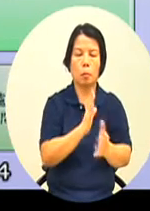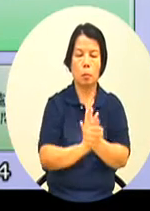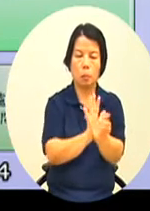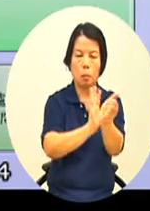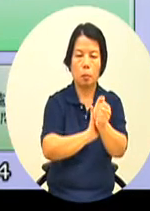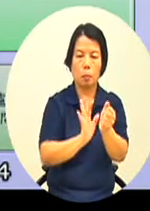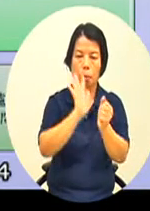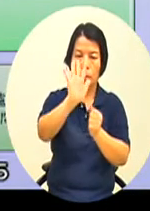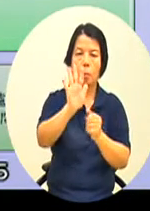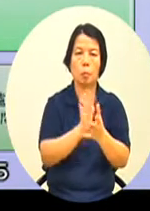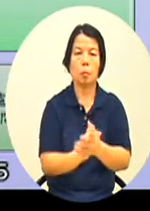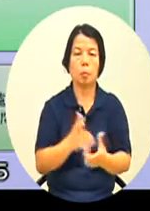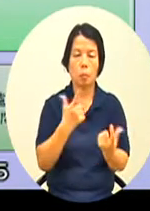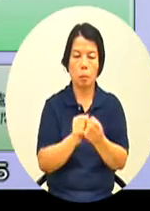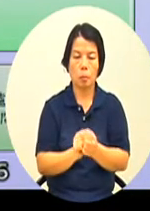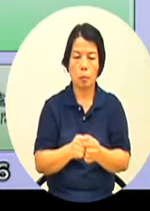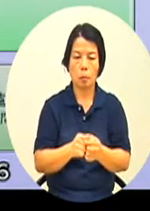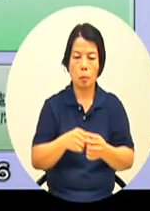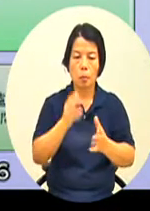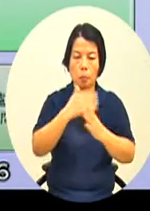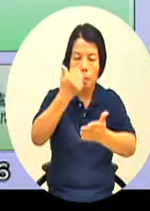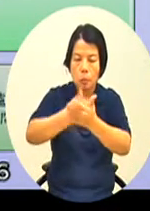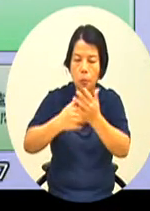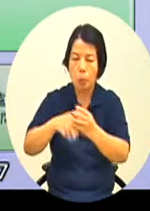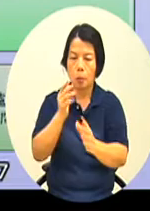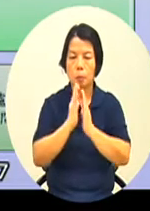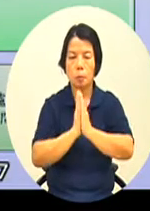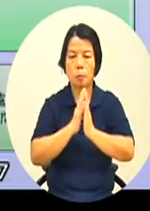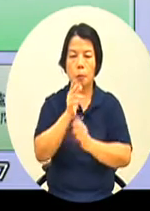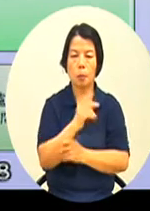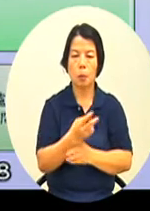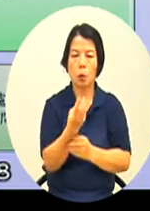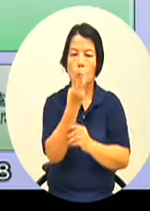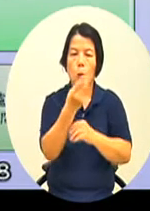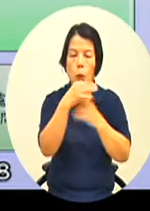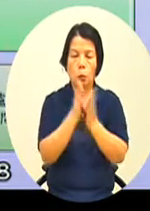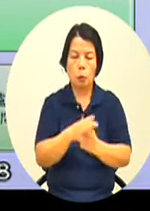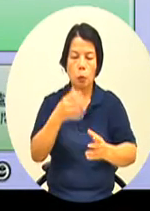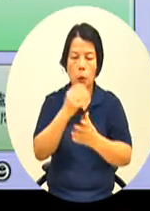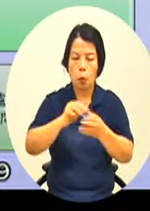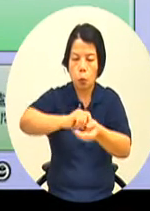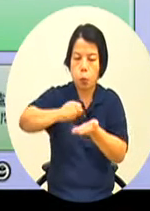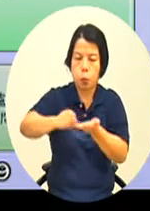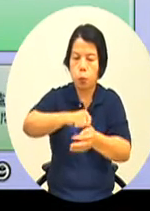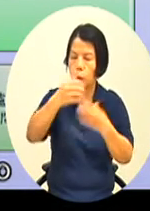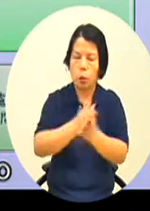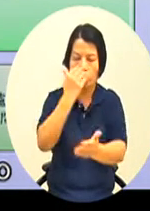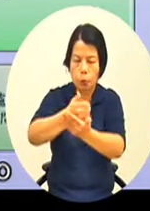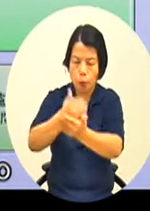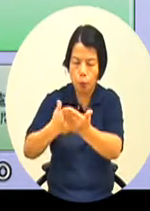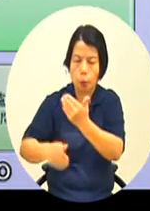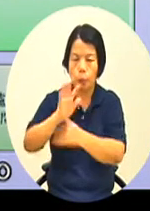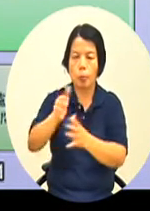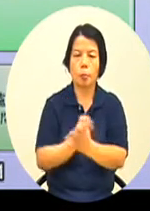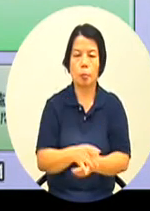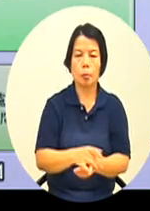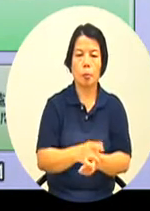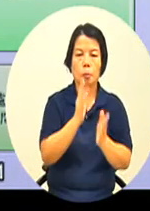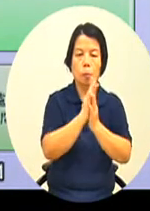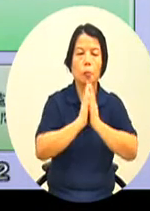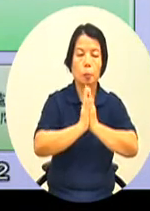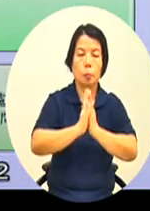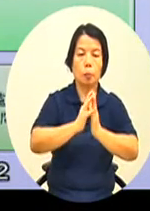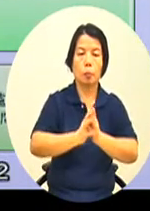那来进行捡炮、捡香，还有一个捡金的一个活动。那同时我们在捡香跟捡香